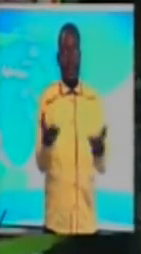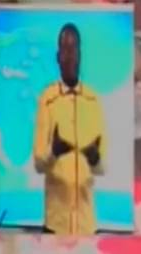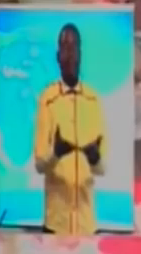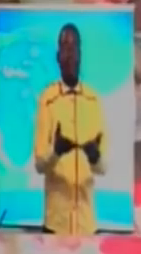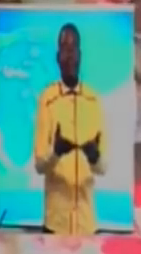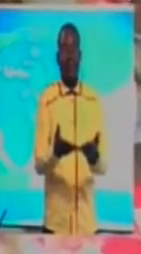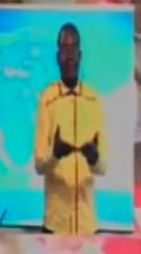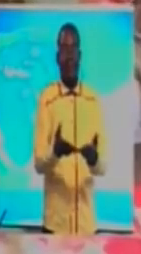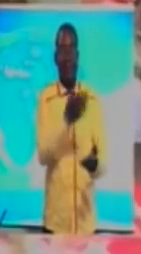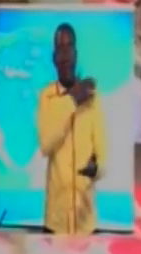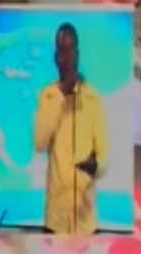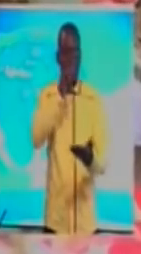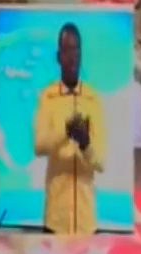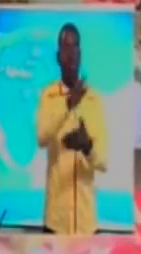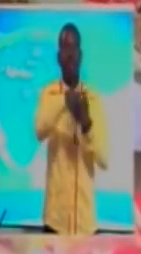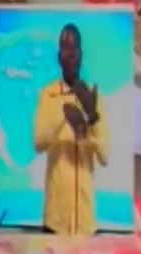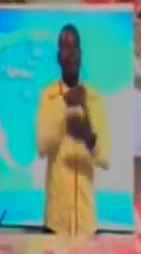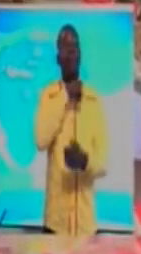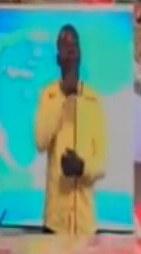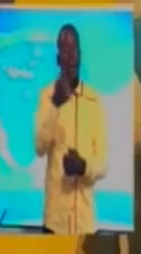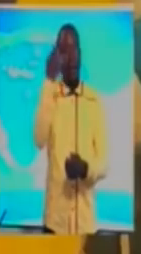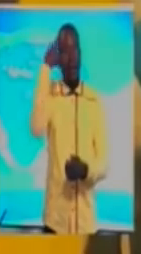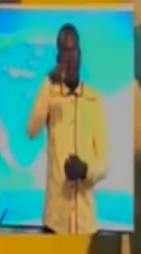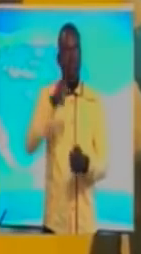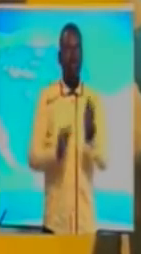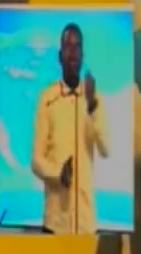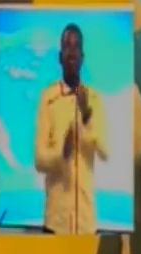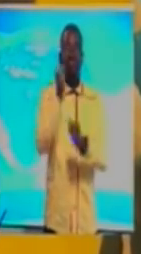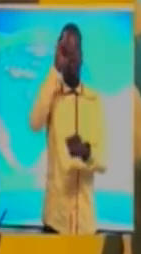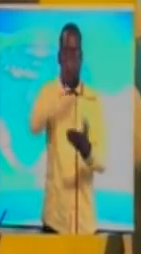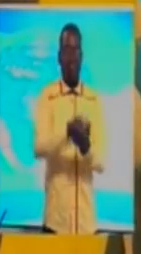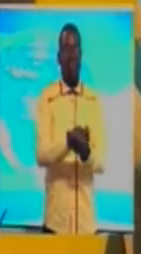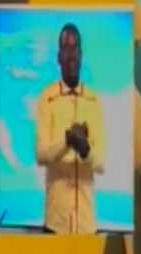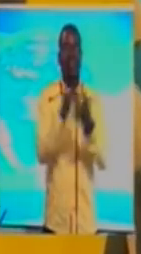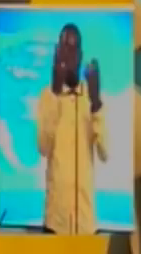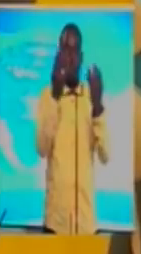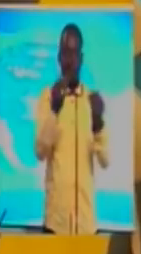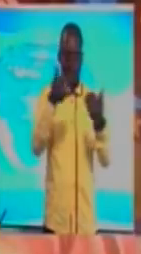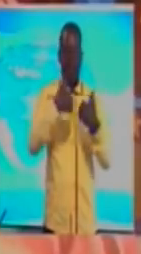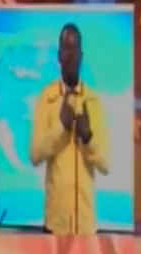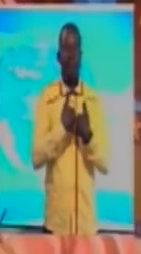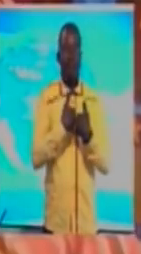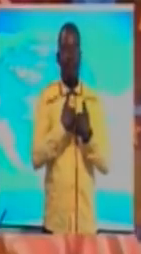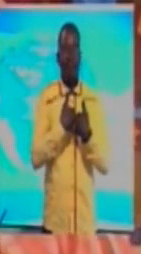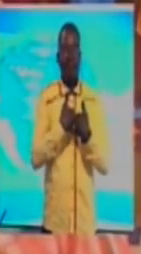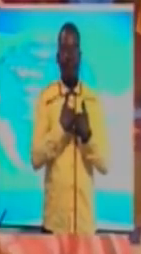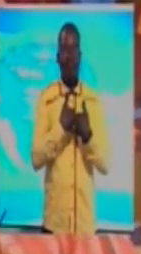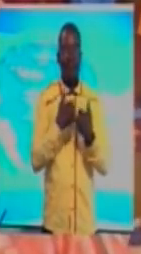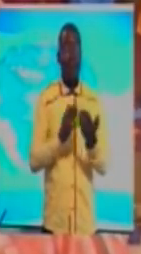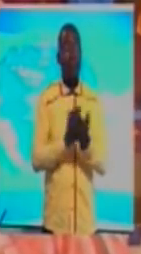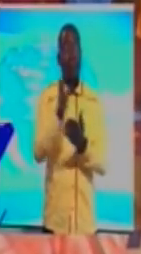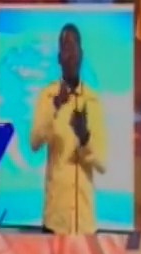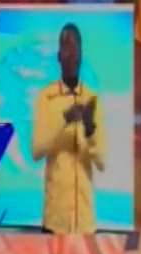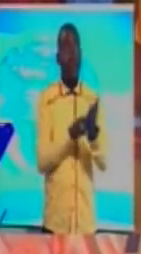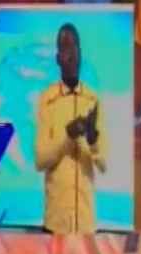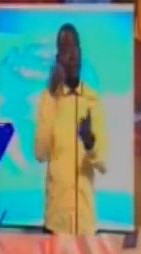Oui. Et ce n'est pas tout. Pour des courbes bien définies, des solutions existent. Bon, par rapport au bassin, il y en a